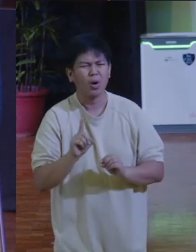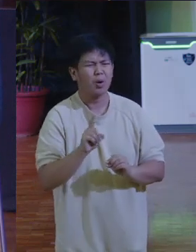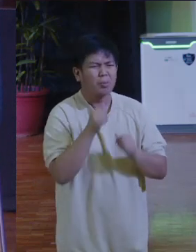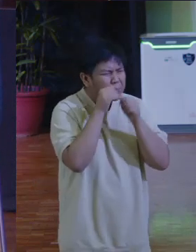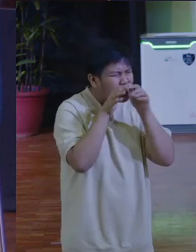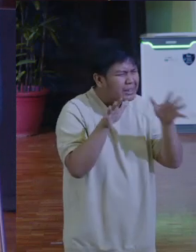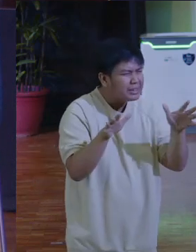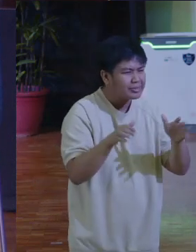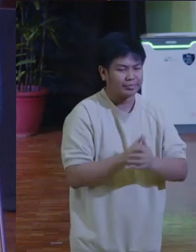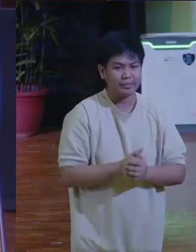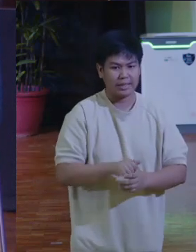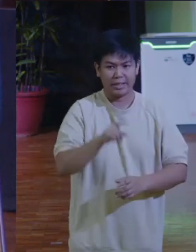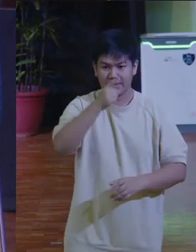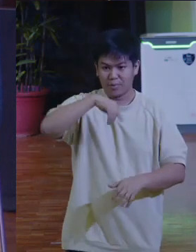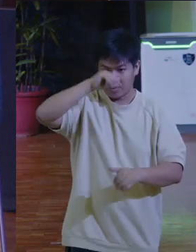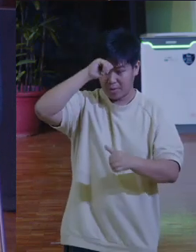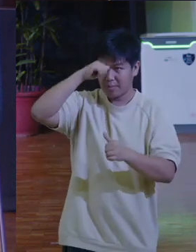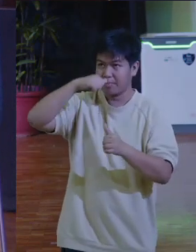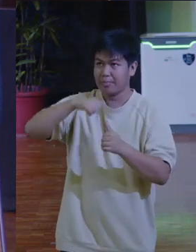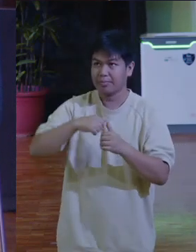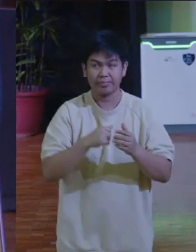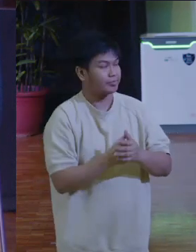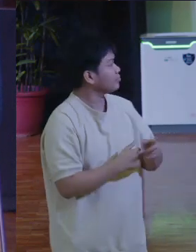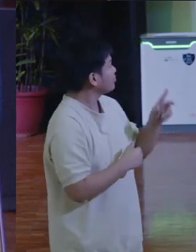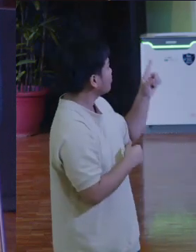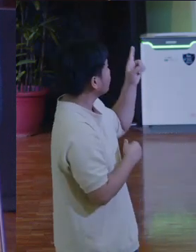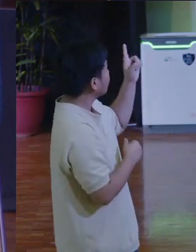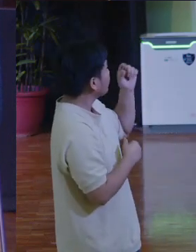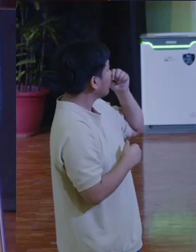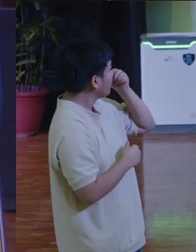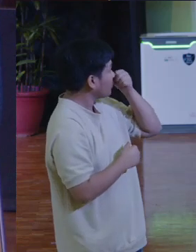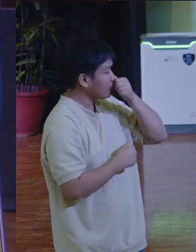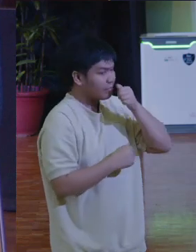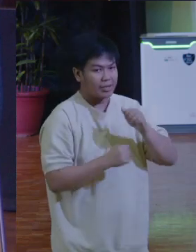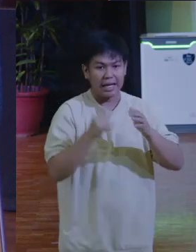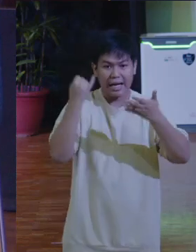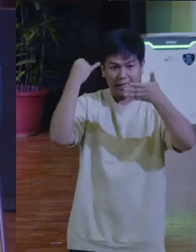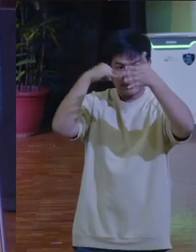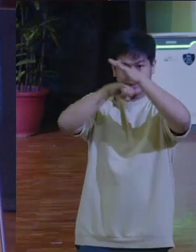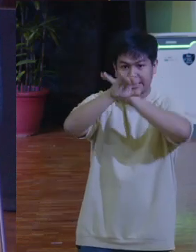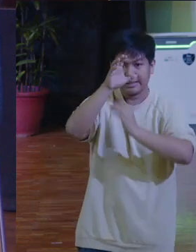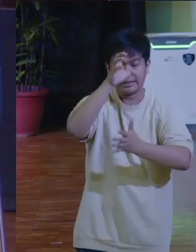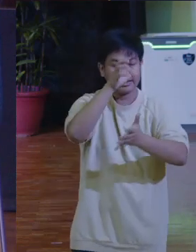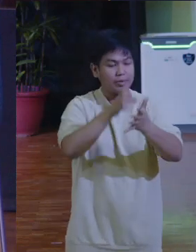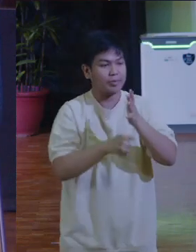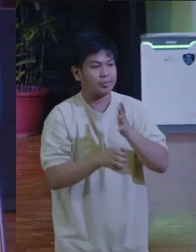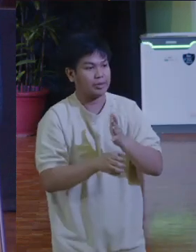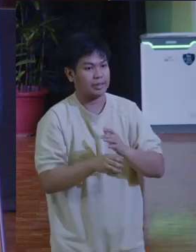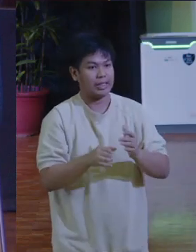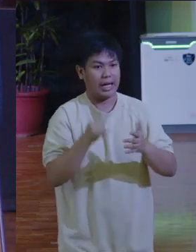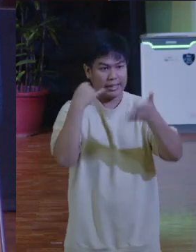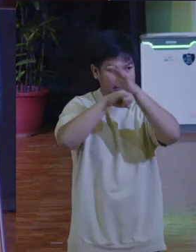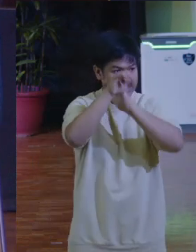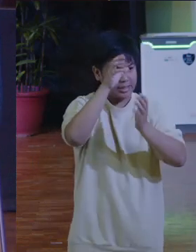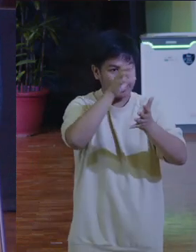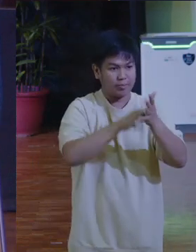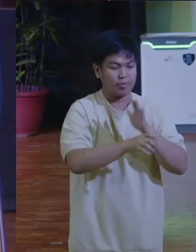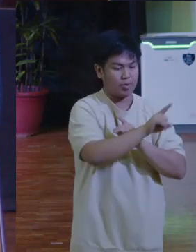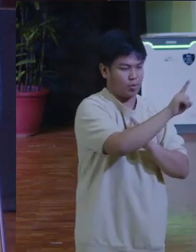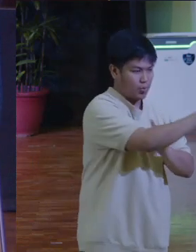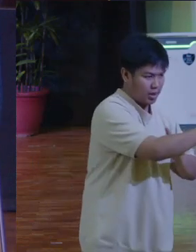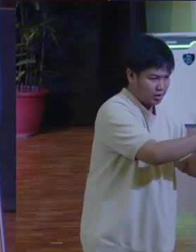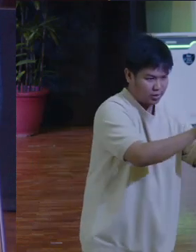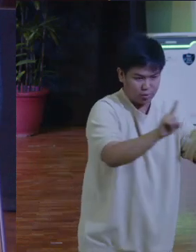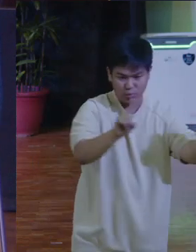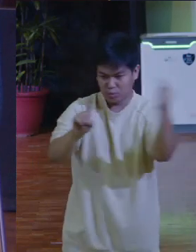Kung inyong alalahanin, ang aklat ng Isaiah po ay merong 66 chapters. Ito po